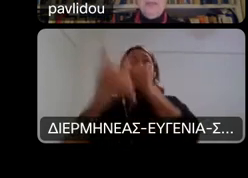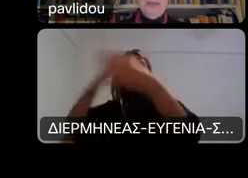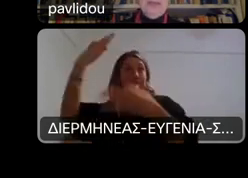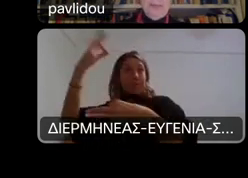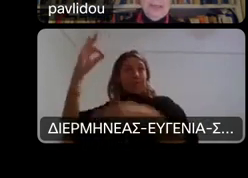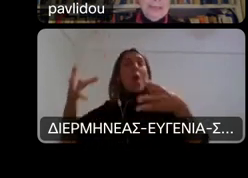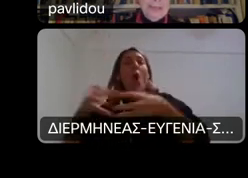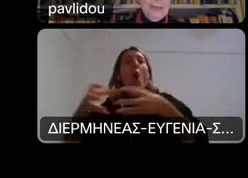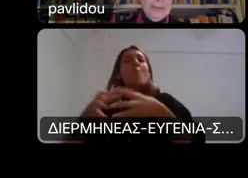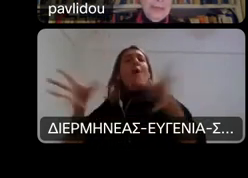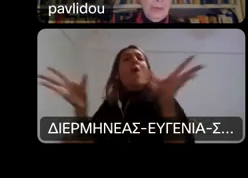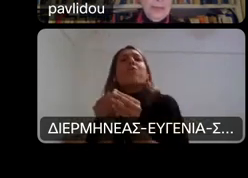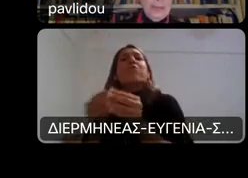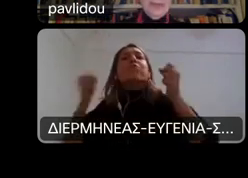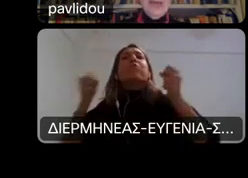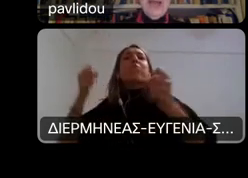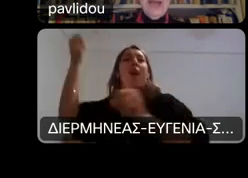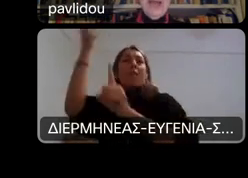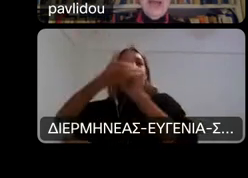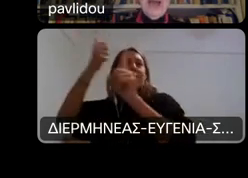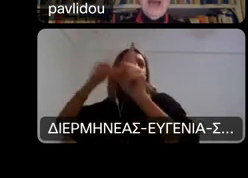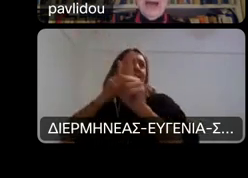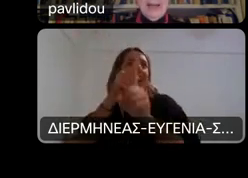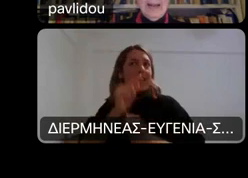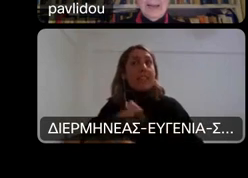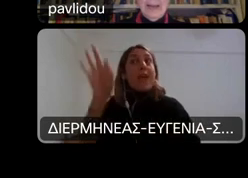φεμινιστικής ομάδας πάλι στην Θεσσαλονίκη. Αλλά